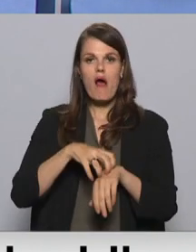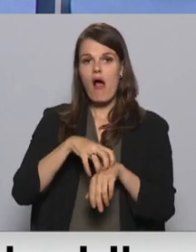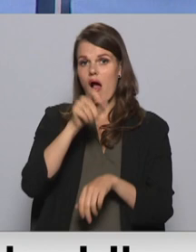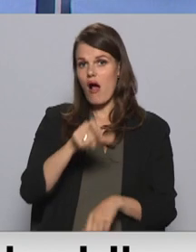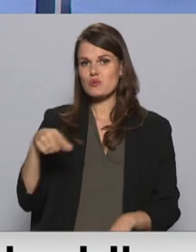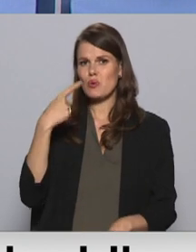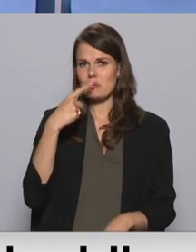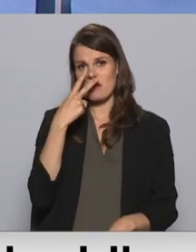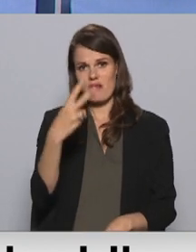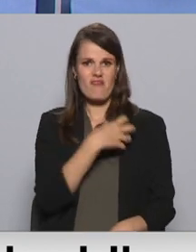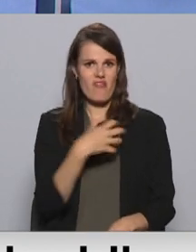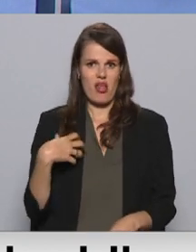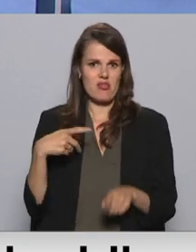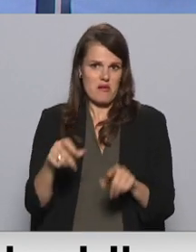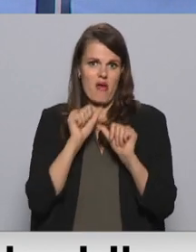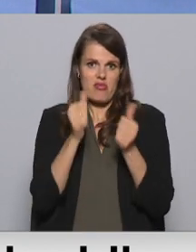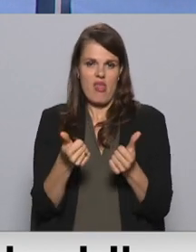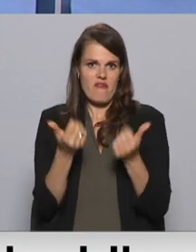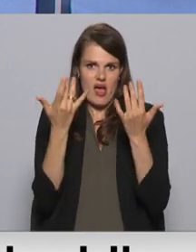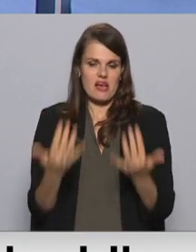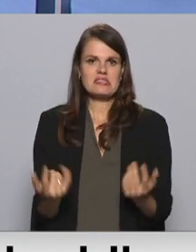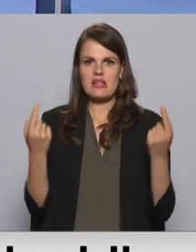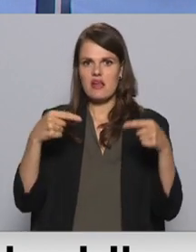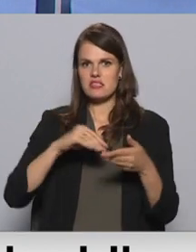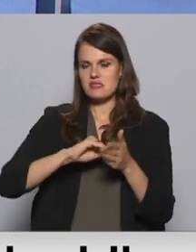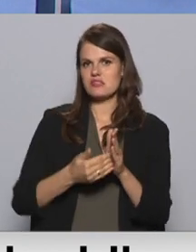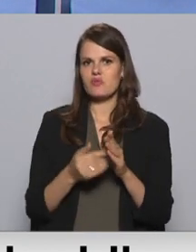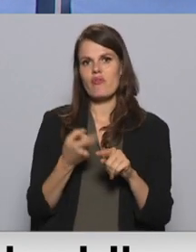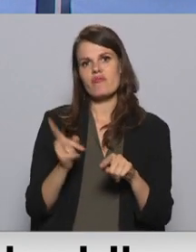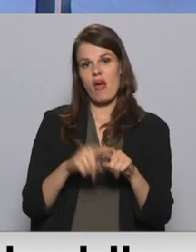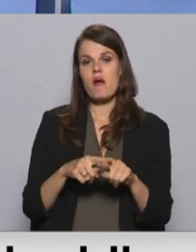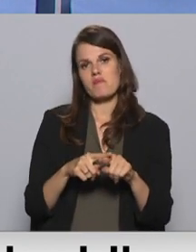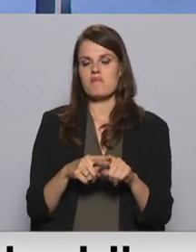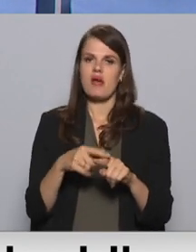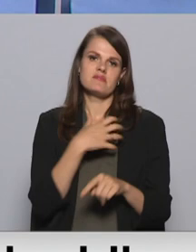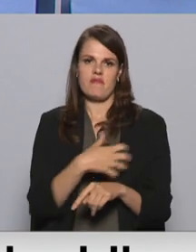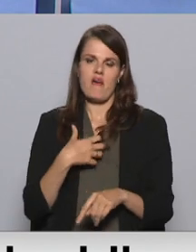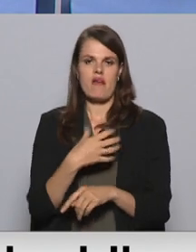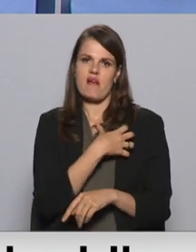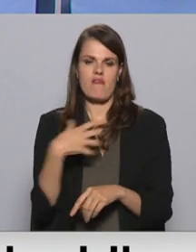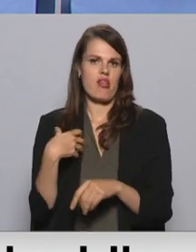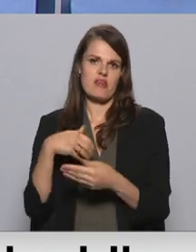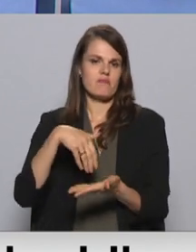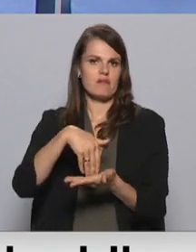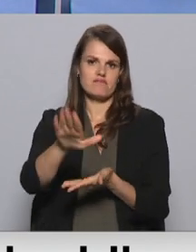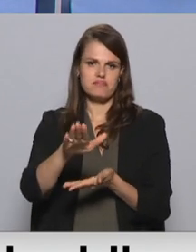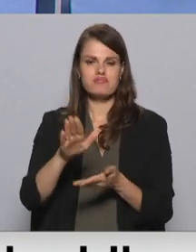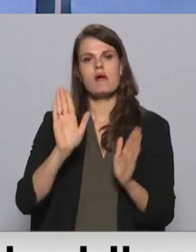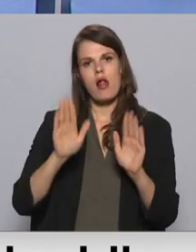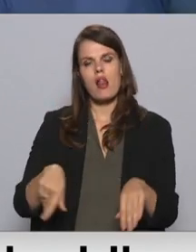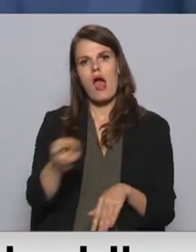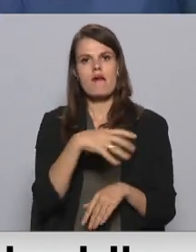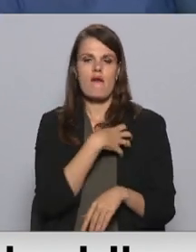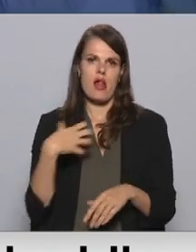uz valdības nespēju risināt krīzes situāciju valstī, tāpēc likumsakarīga būtu tās demisija. Stāsta Vita Anstrate.